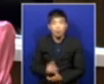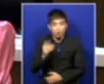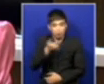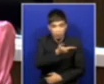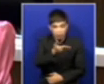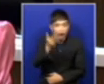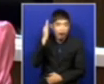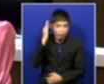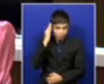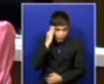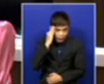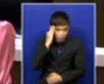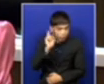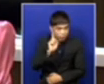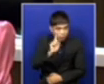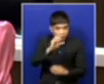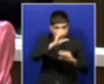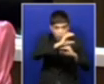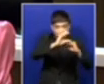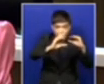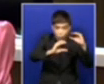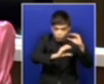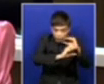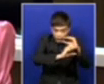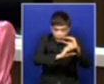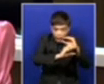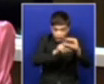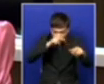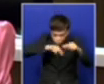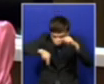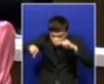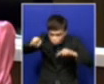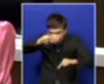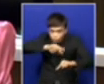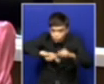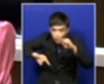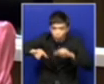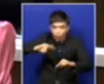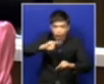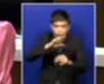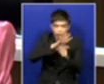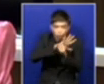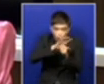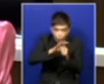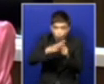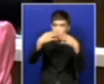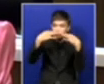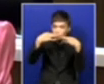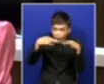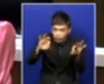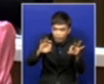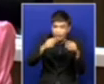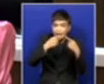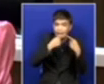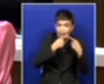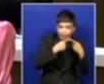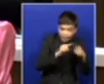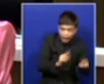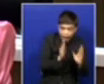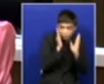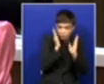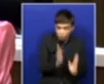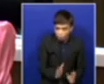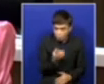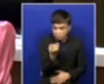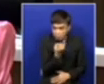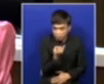ามีโครงการตรวจโควิดฟรีตามโรงพยาบาลเอกชน มีไอ้โม่งบางคนไปติดต่อโรงพยาบาลเอกช